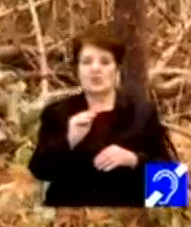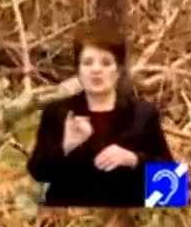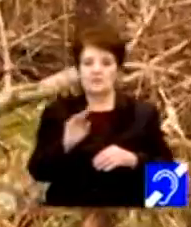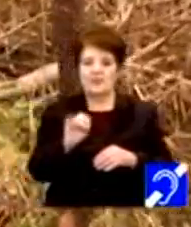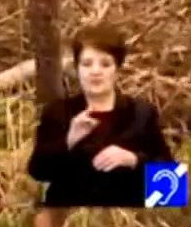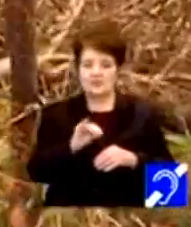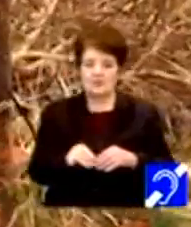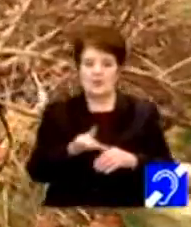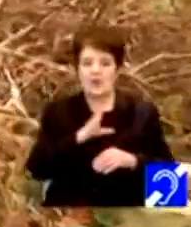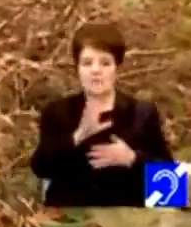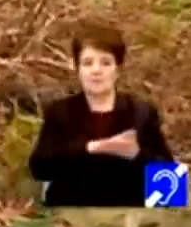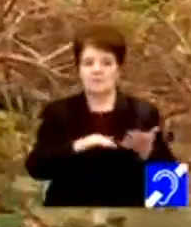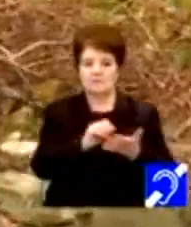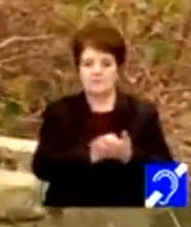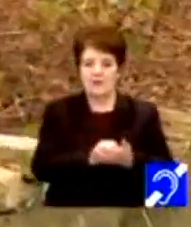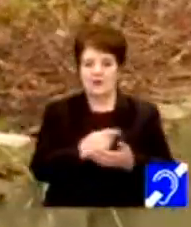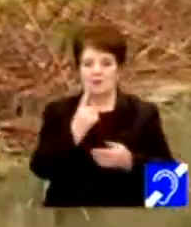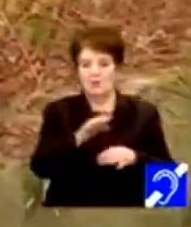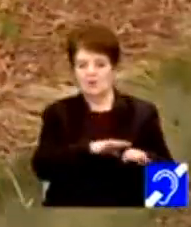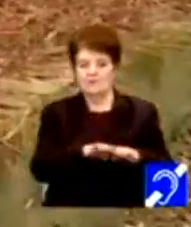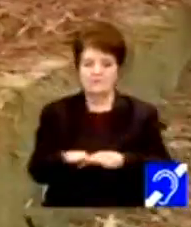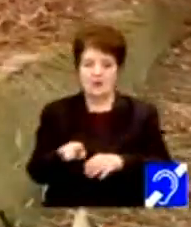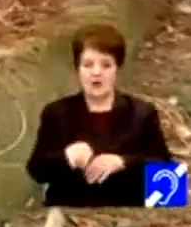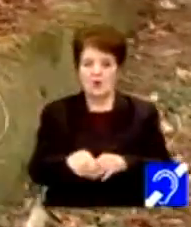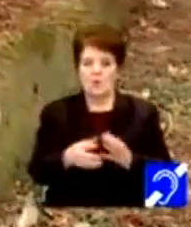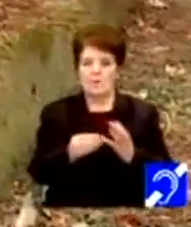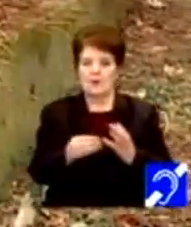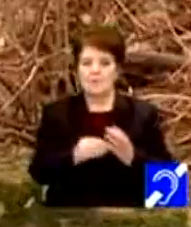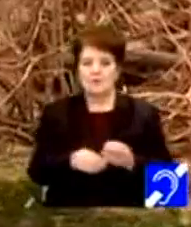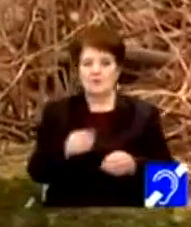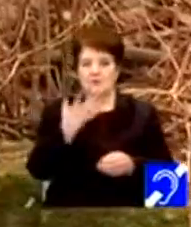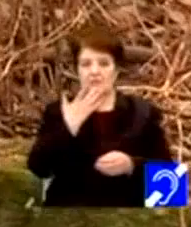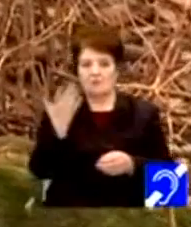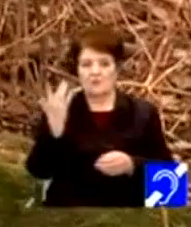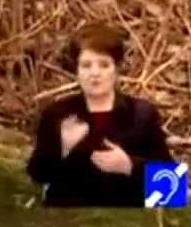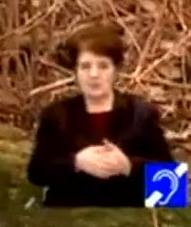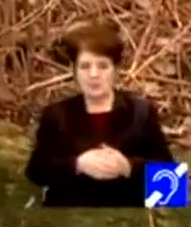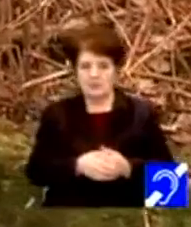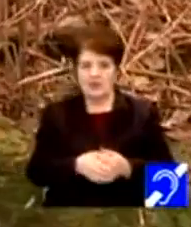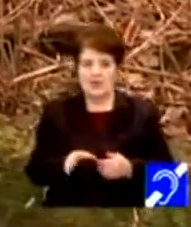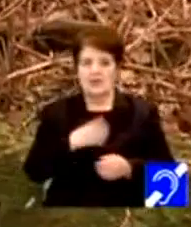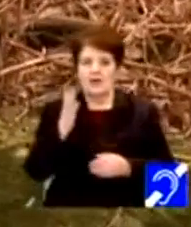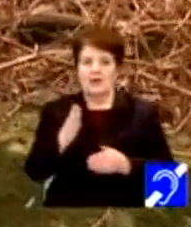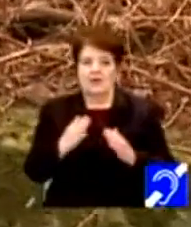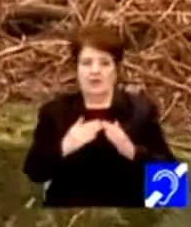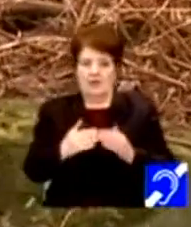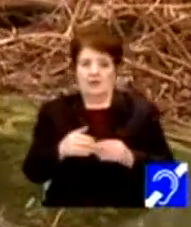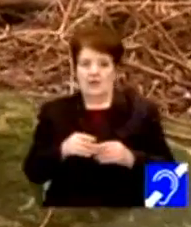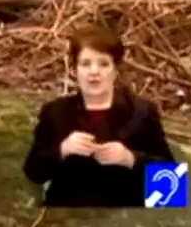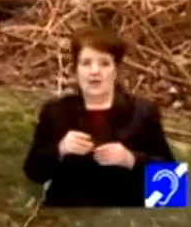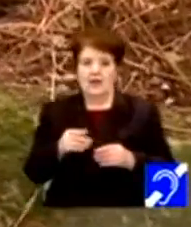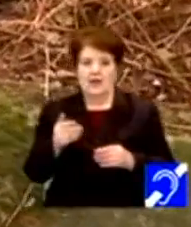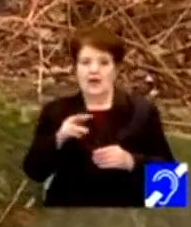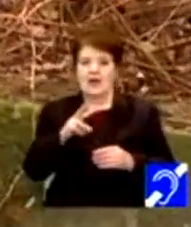cu pământul de către sovietici. Era o casă, tot țărănească, mică, în formă de litera G, de